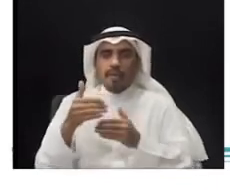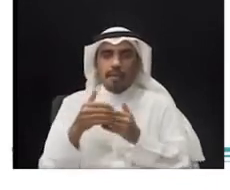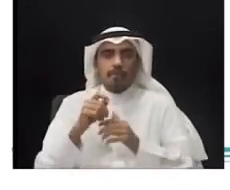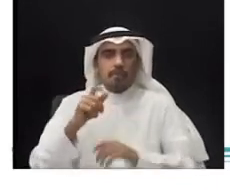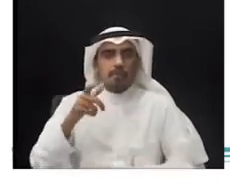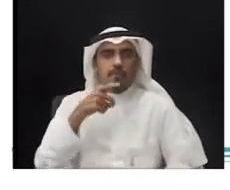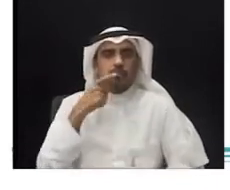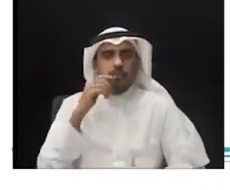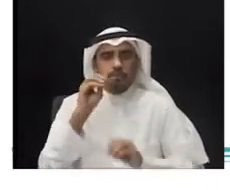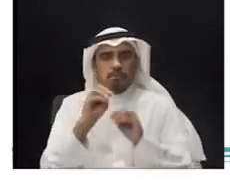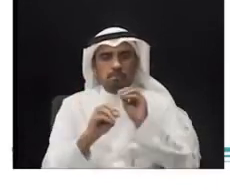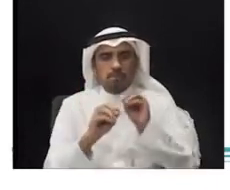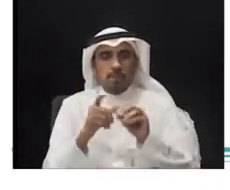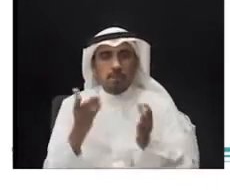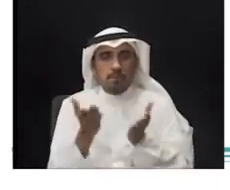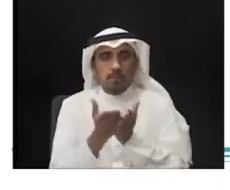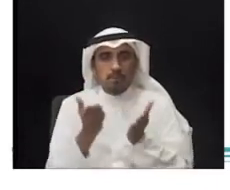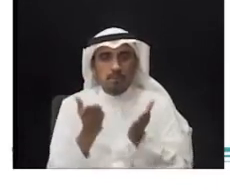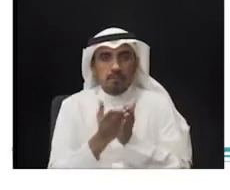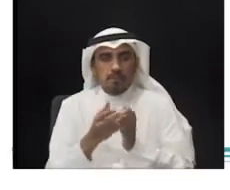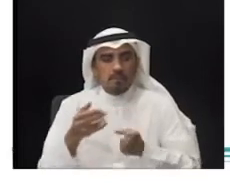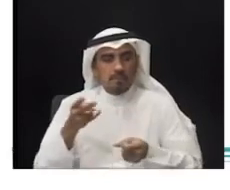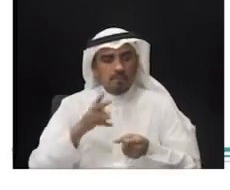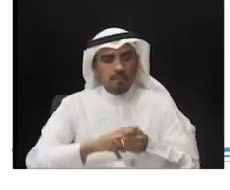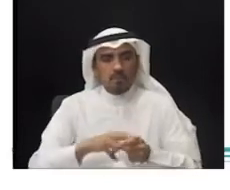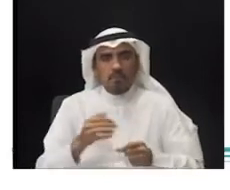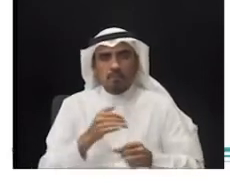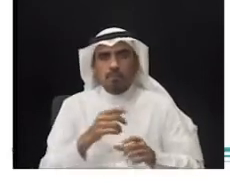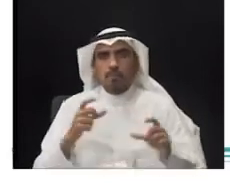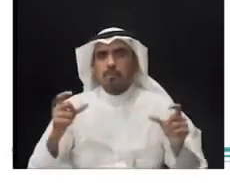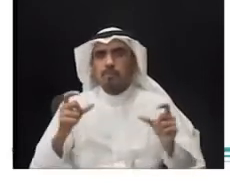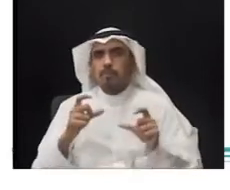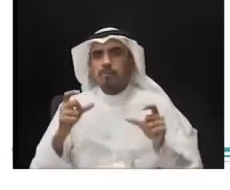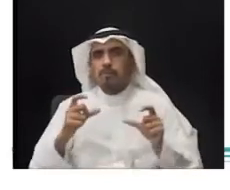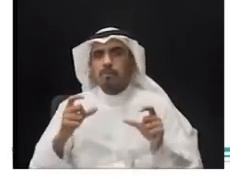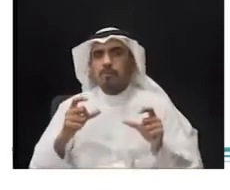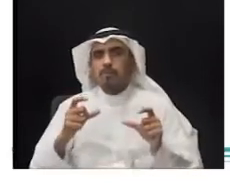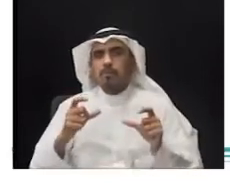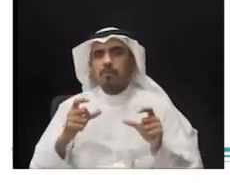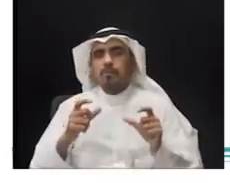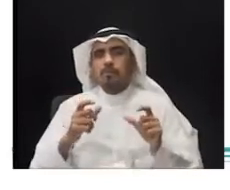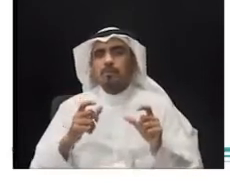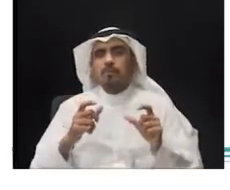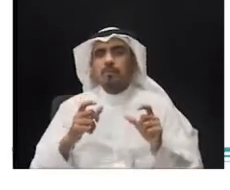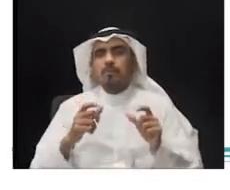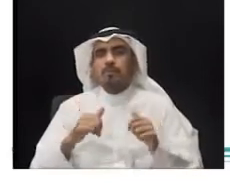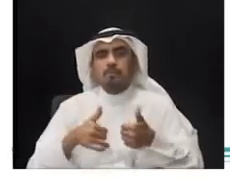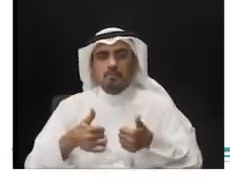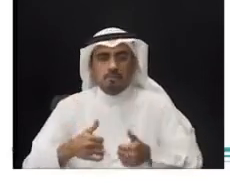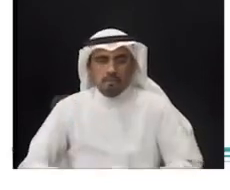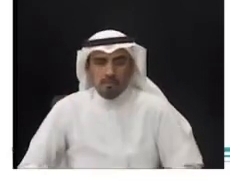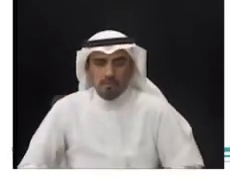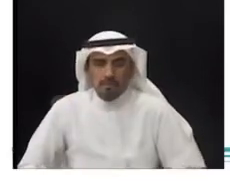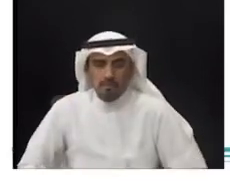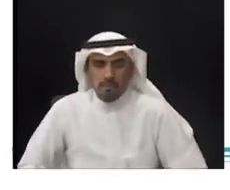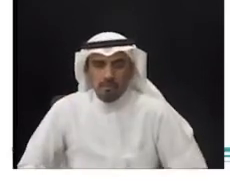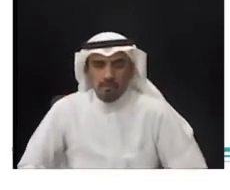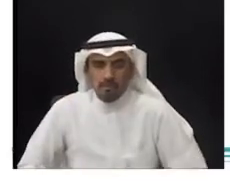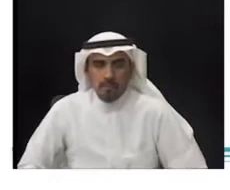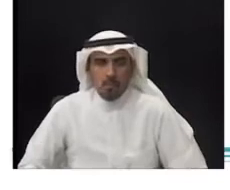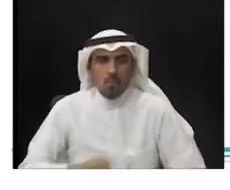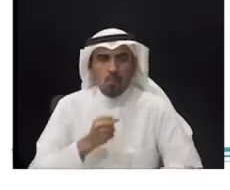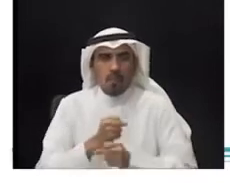قريب أم بعيد. أريدكم أن تطبقوا هذا الدرس بالرجوع إلى نص